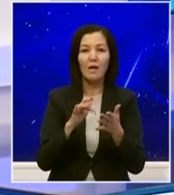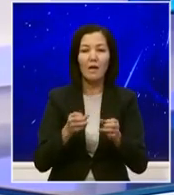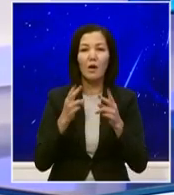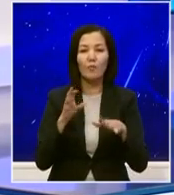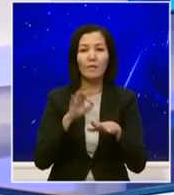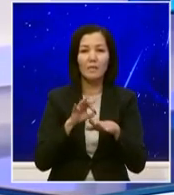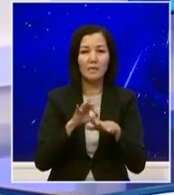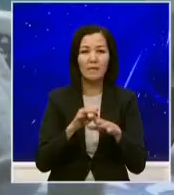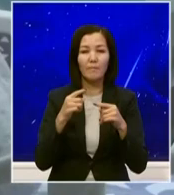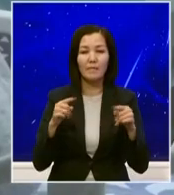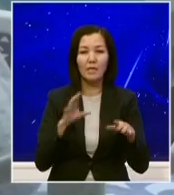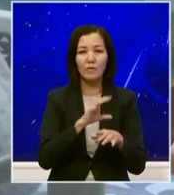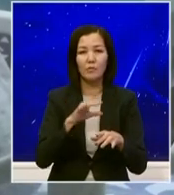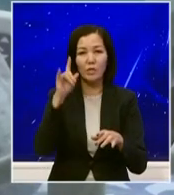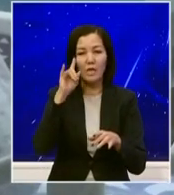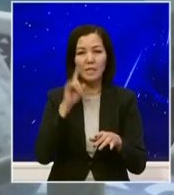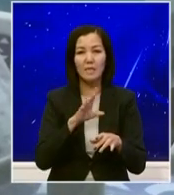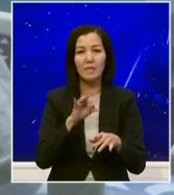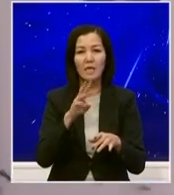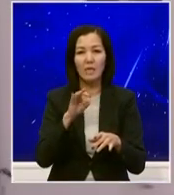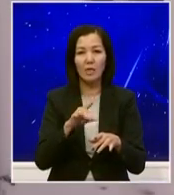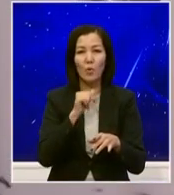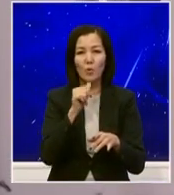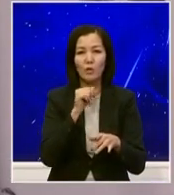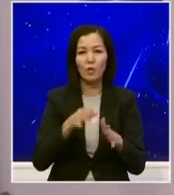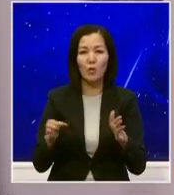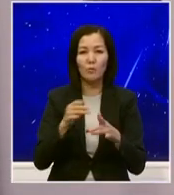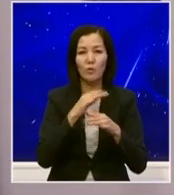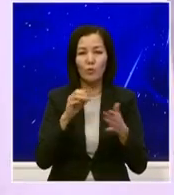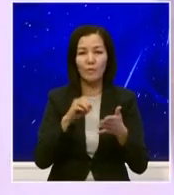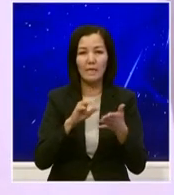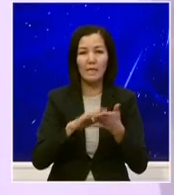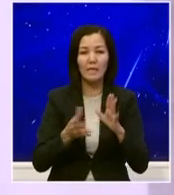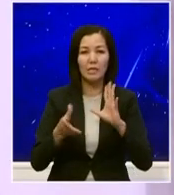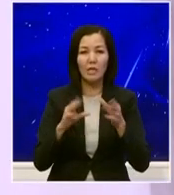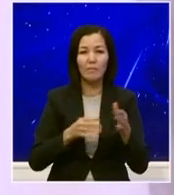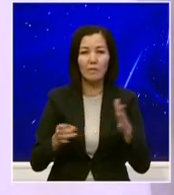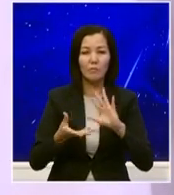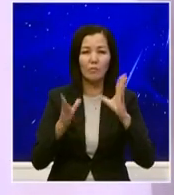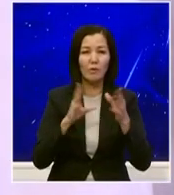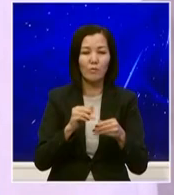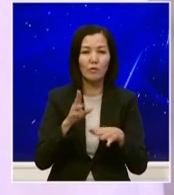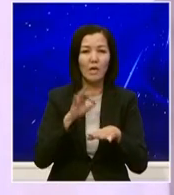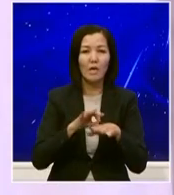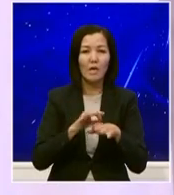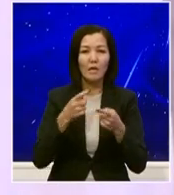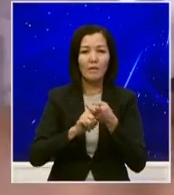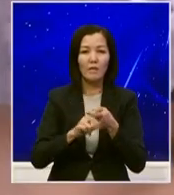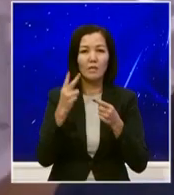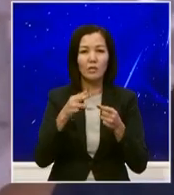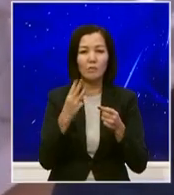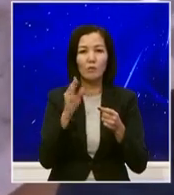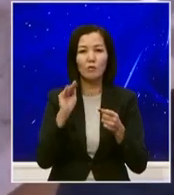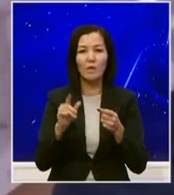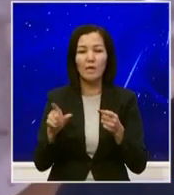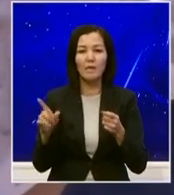Қауіпті дерт мұнан өзге солтүстік Қазақстан, Атырау, Қостанай облысында көп тіркелген. Жалпы республика бойынша коронавирус инфекциясынан